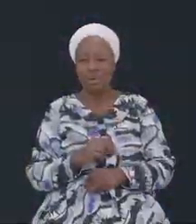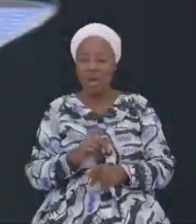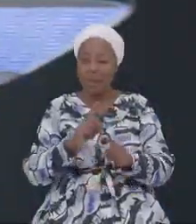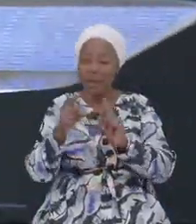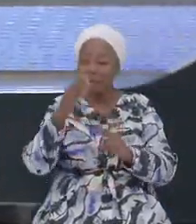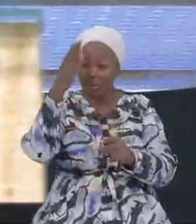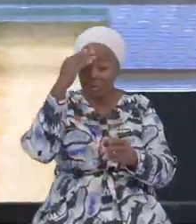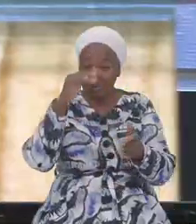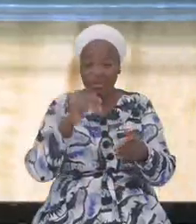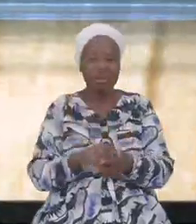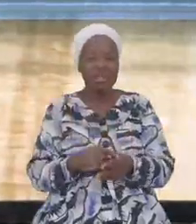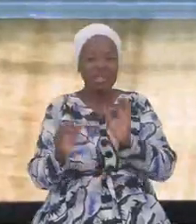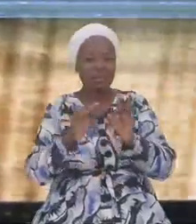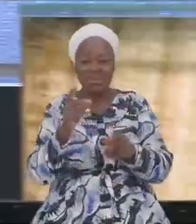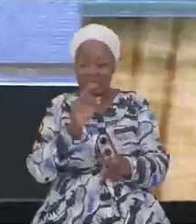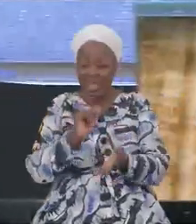Si